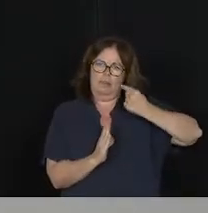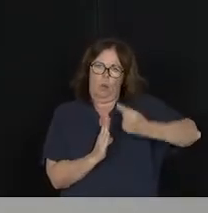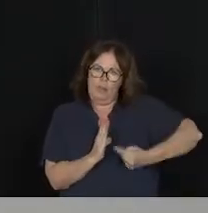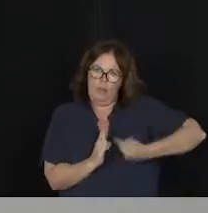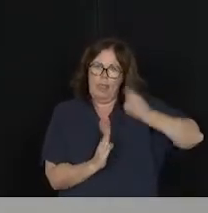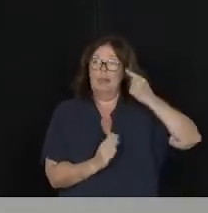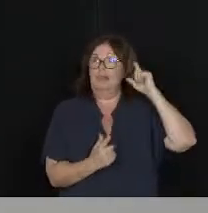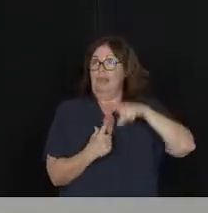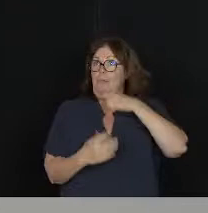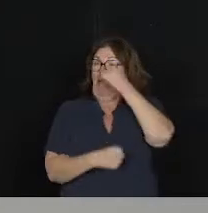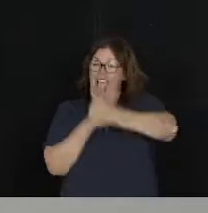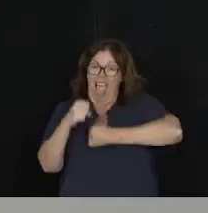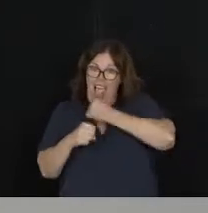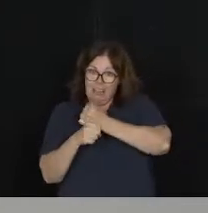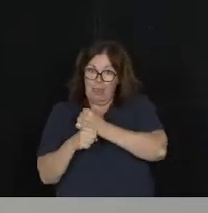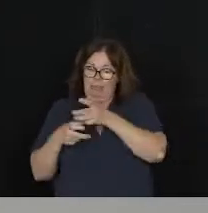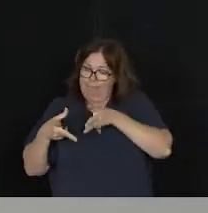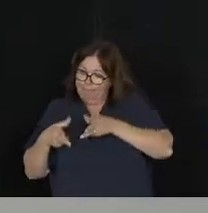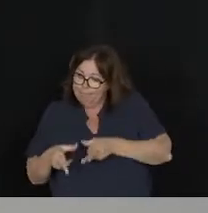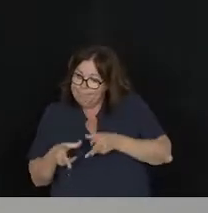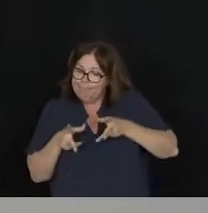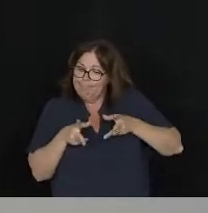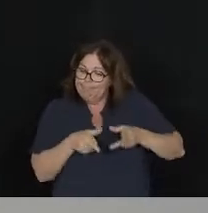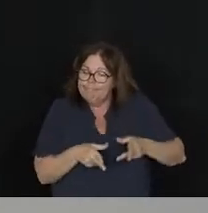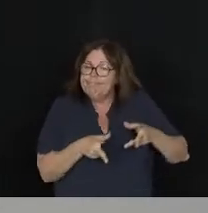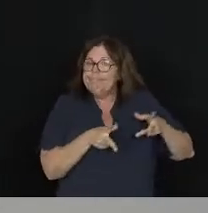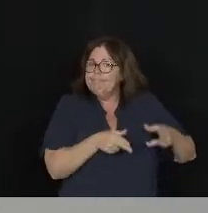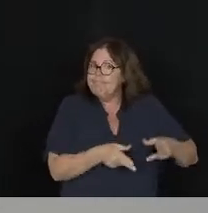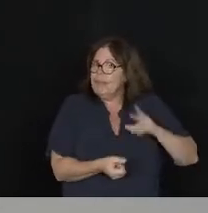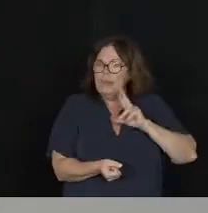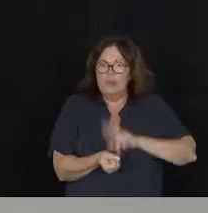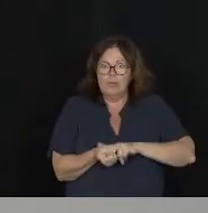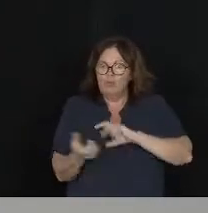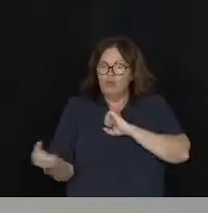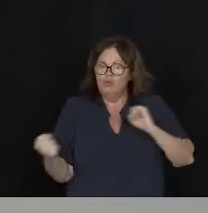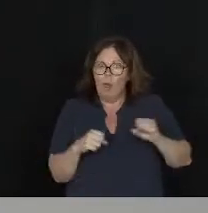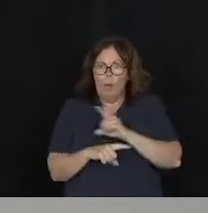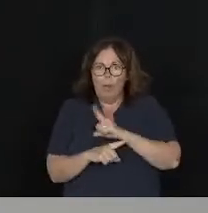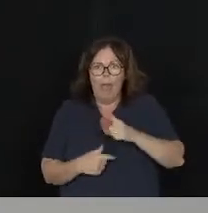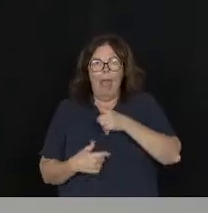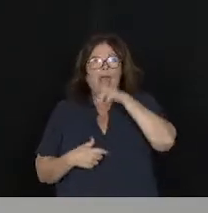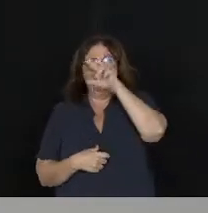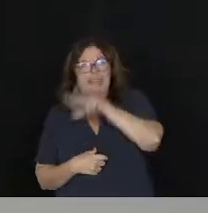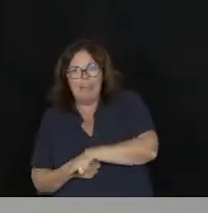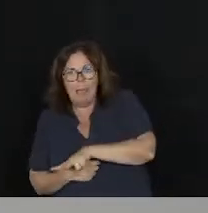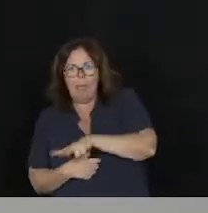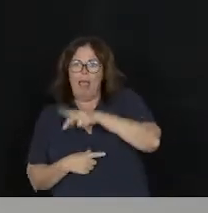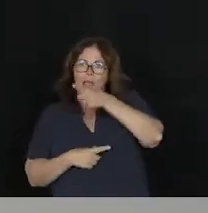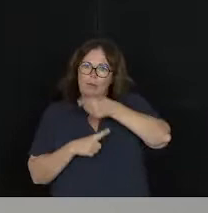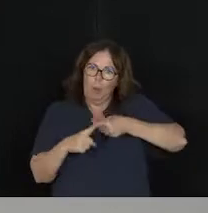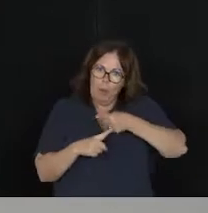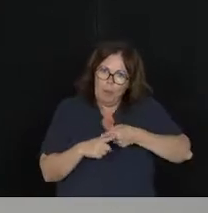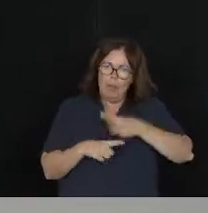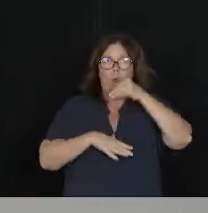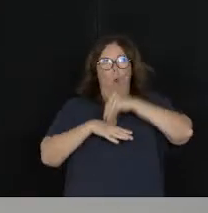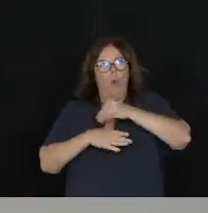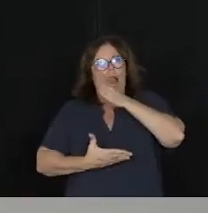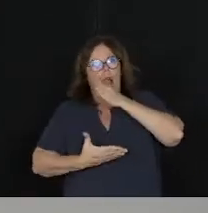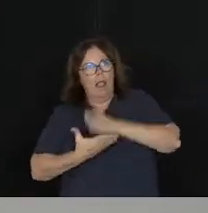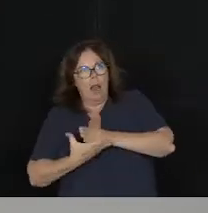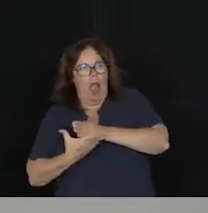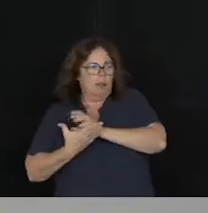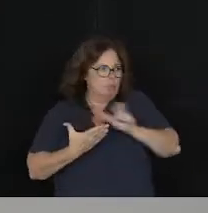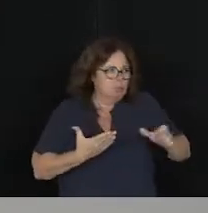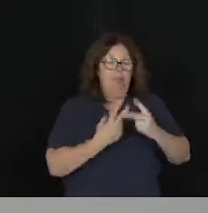routine d'année scolaire scandée par des rythmes paraissant intangibles, hein, demi-trimestre, trimestre, contrôle, évaluation, conseil des classes, bulletin,